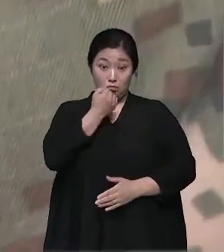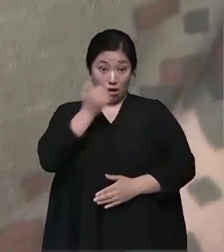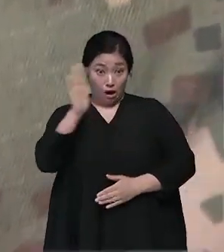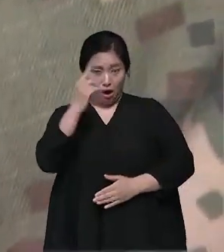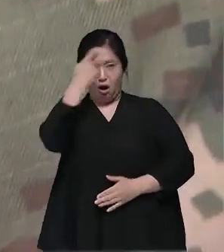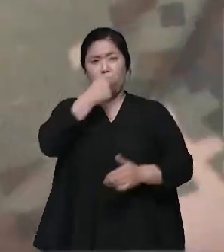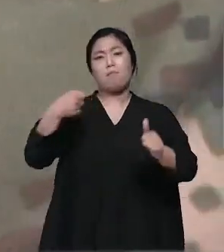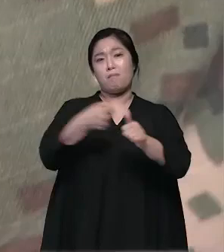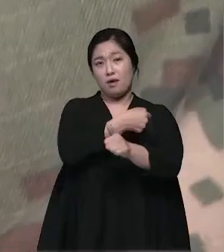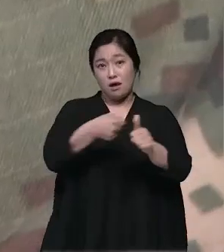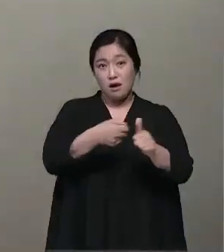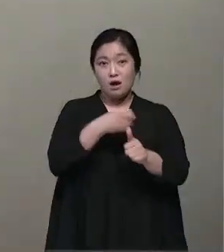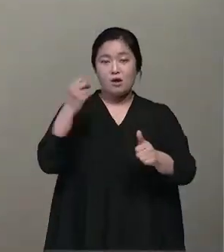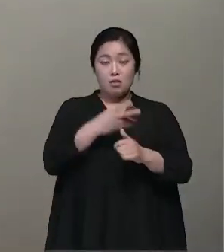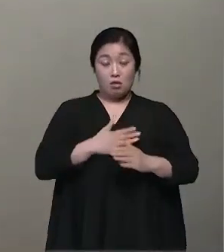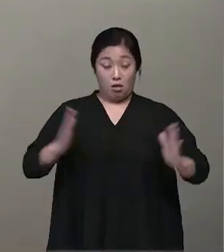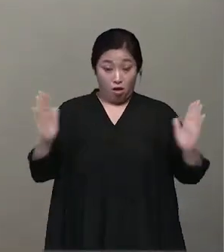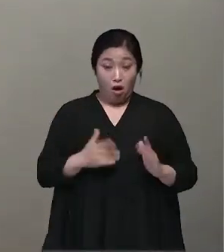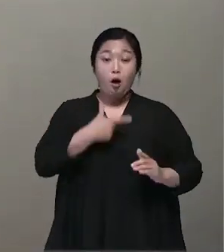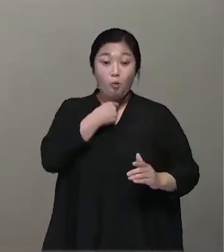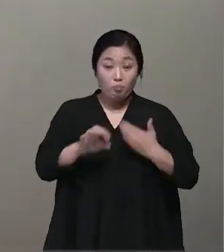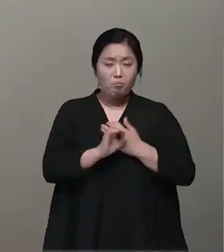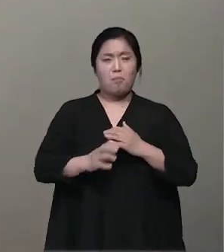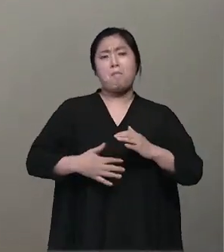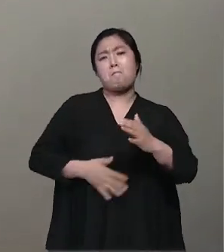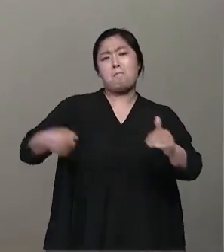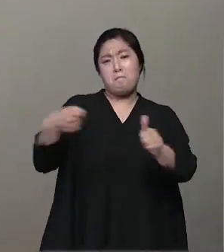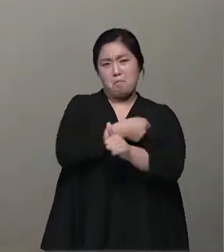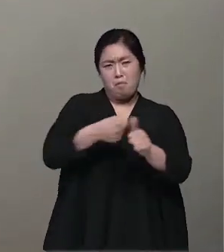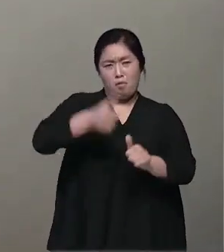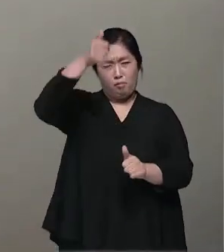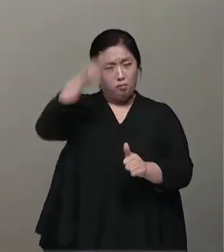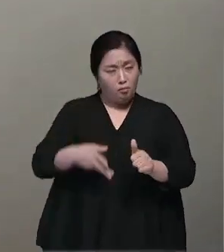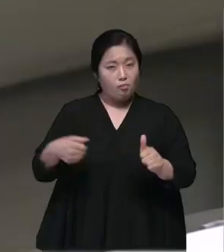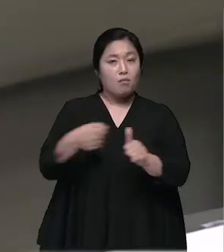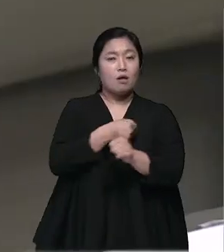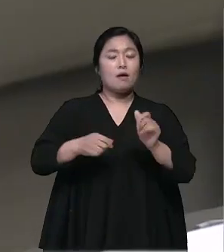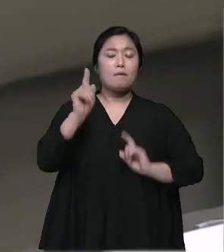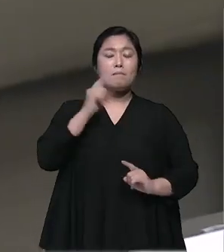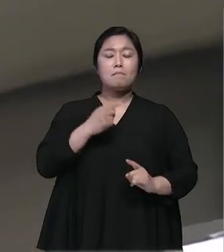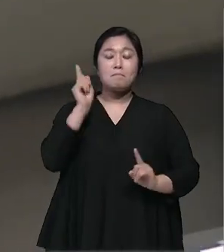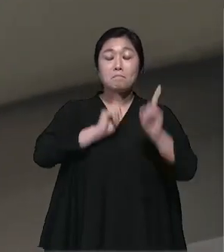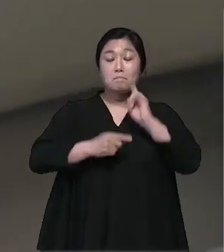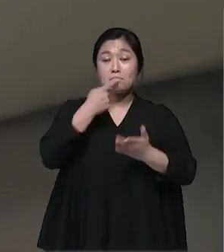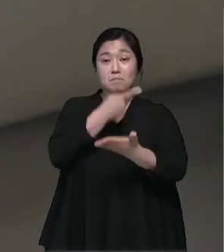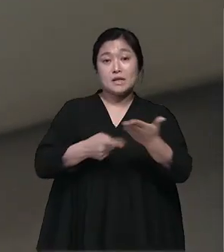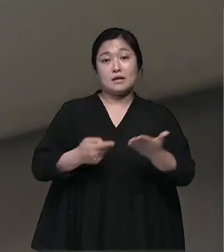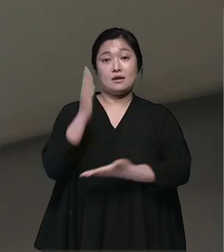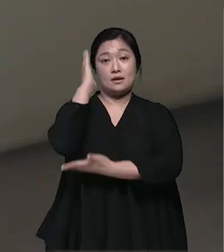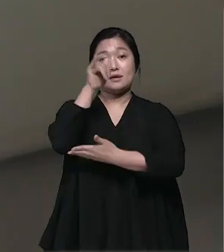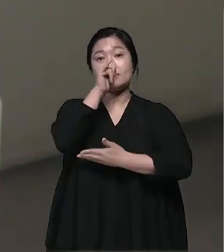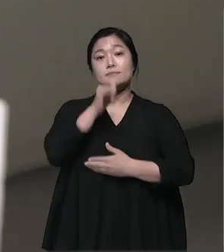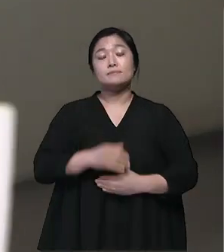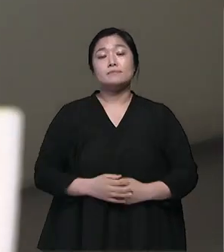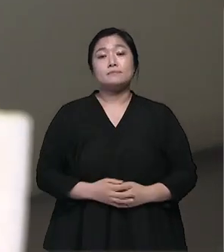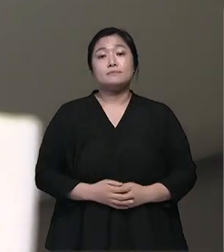않는다고 얼굴을 맞았고 살 빼려면 맞아야 한다며 복부를 수없이 폭행당했다고 피해를